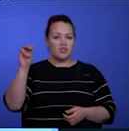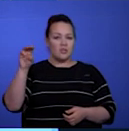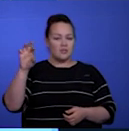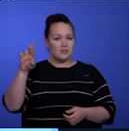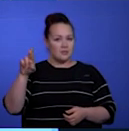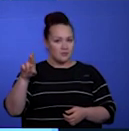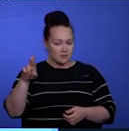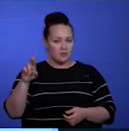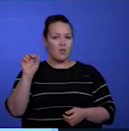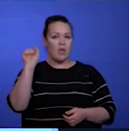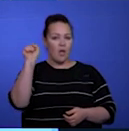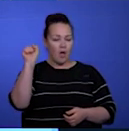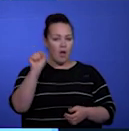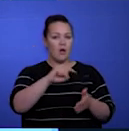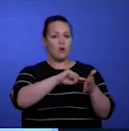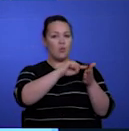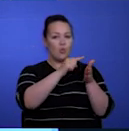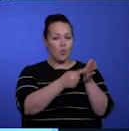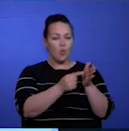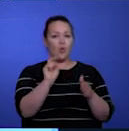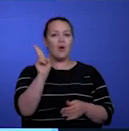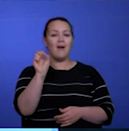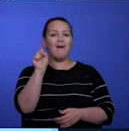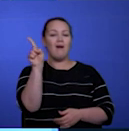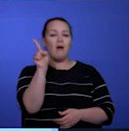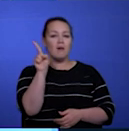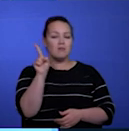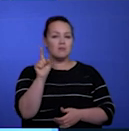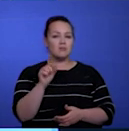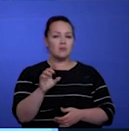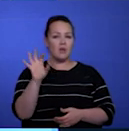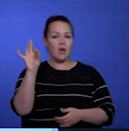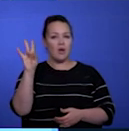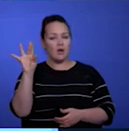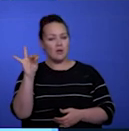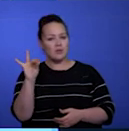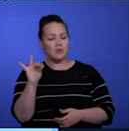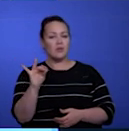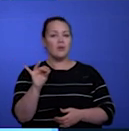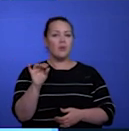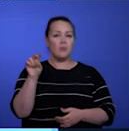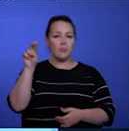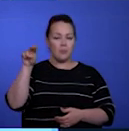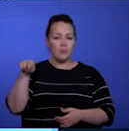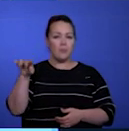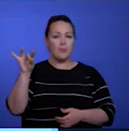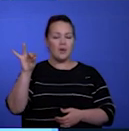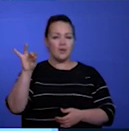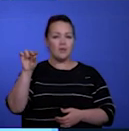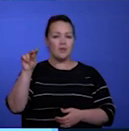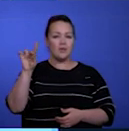корень has any его приручили приручили ребята здесь безударный гласный